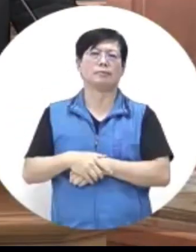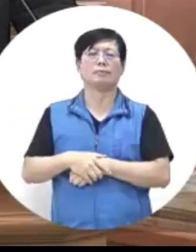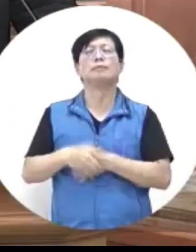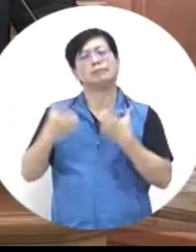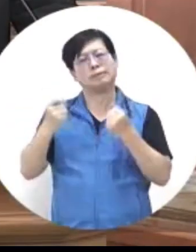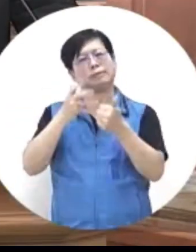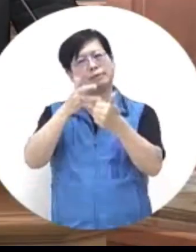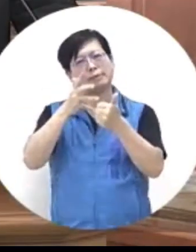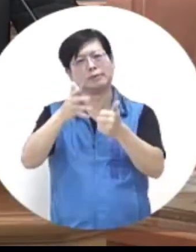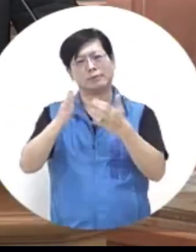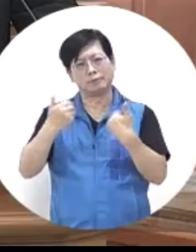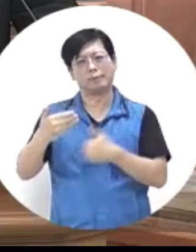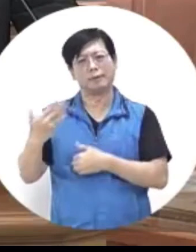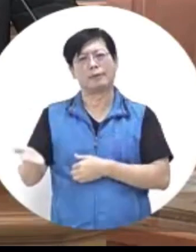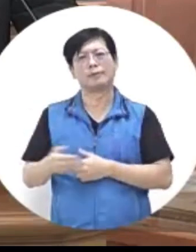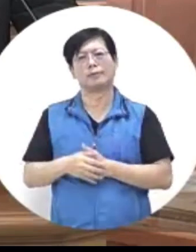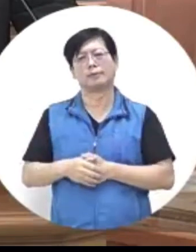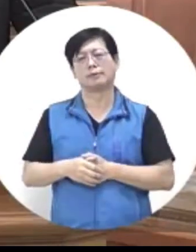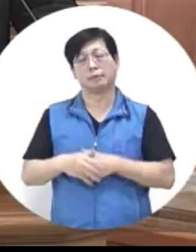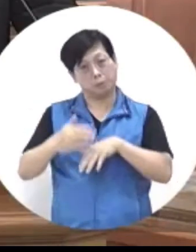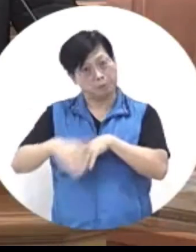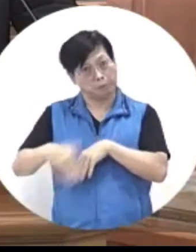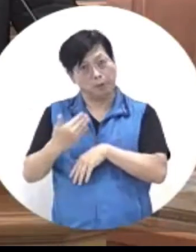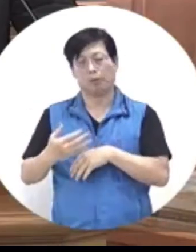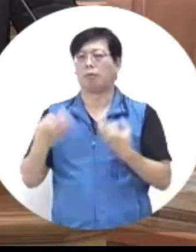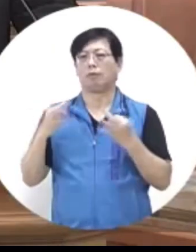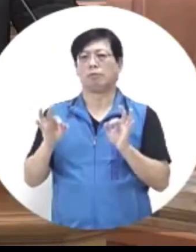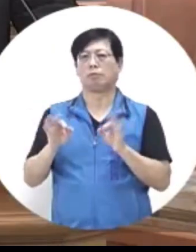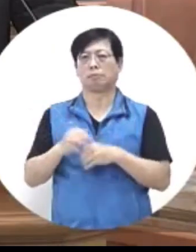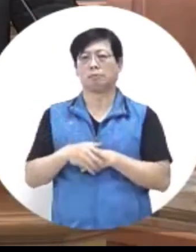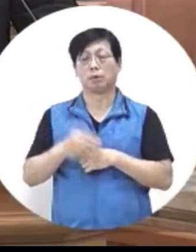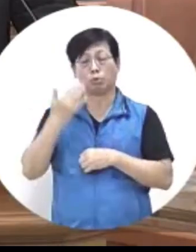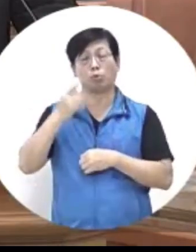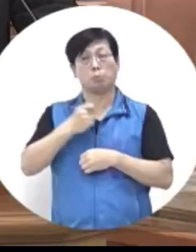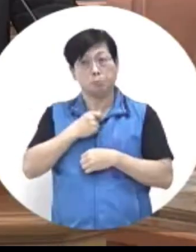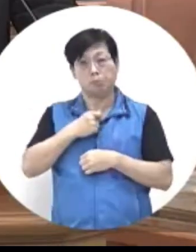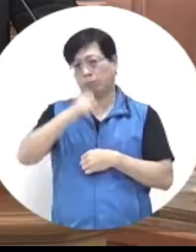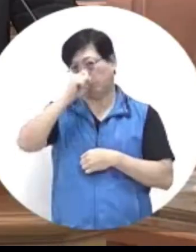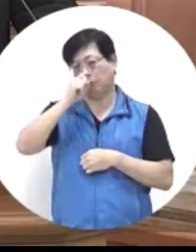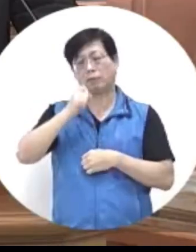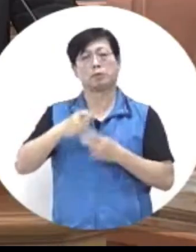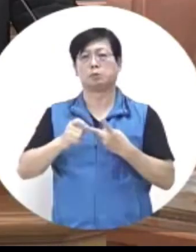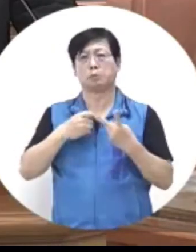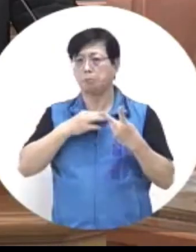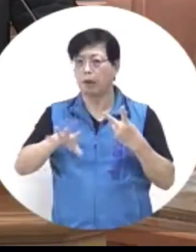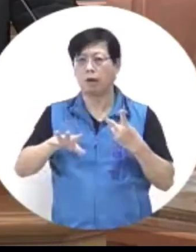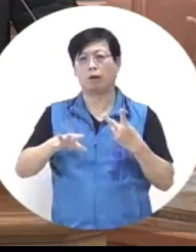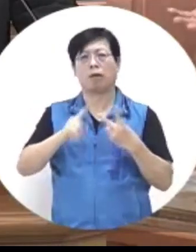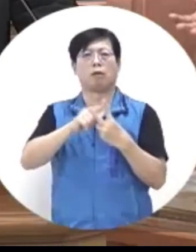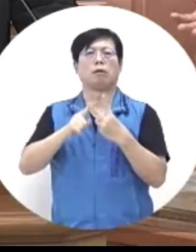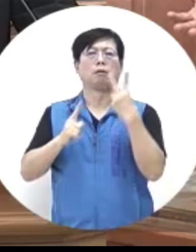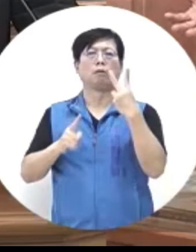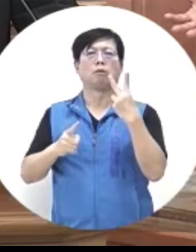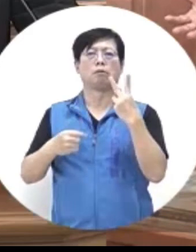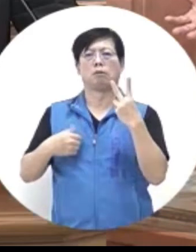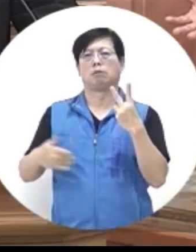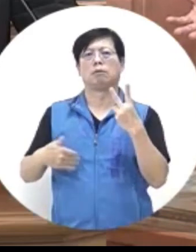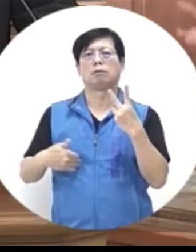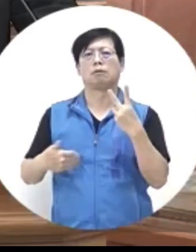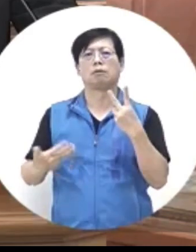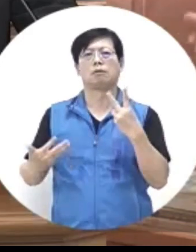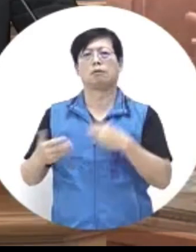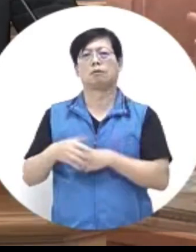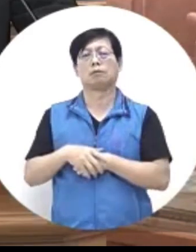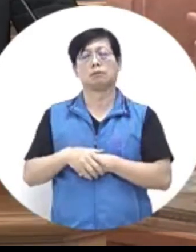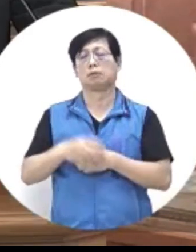请教你要不要给他，会不会给他，这样子而已。要给他，你说要给他；不给他，你说不给他。我没有能力给他。 一直